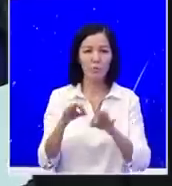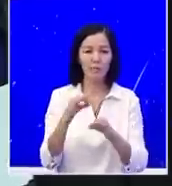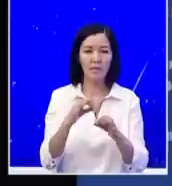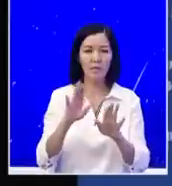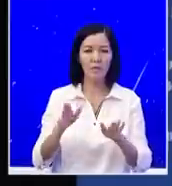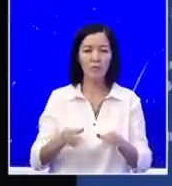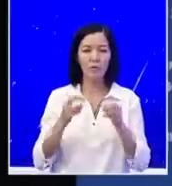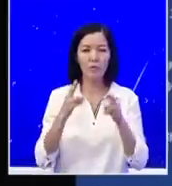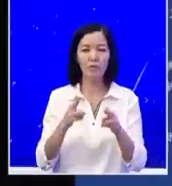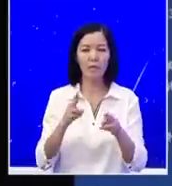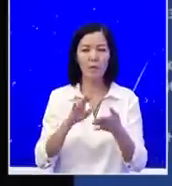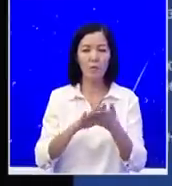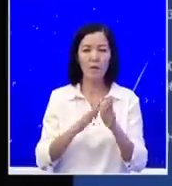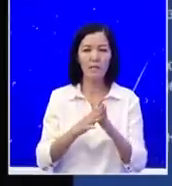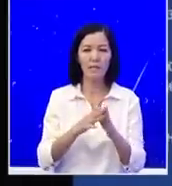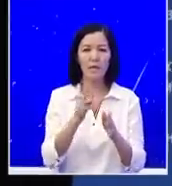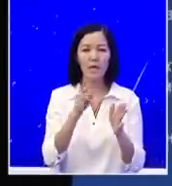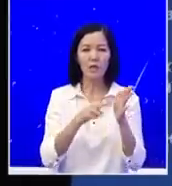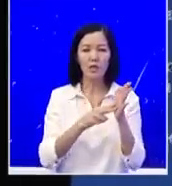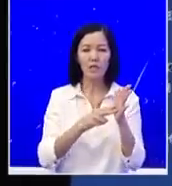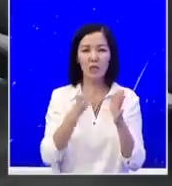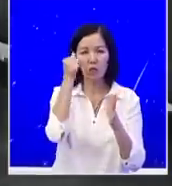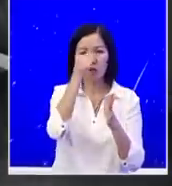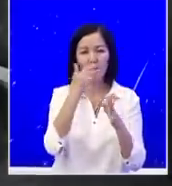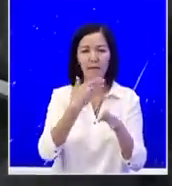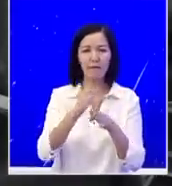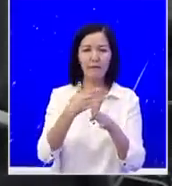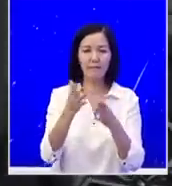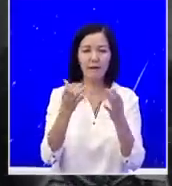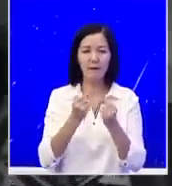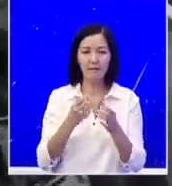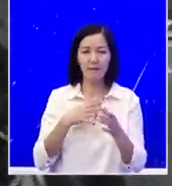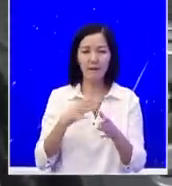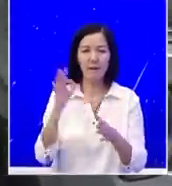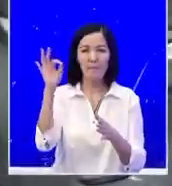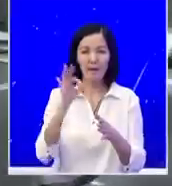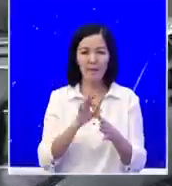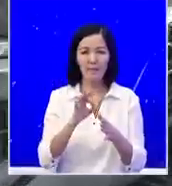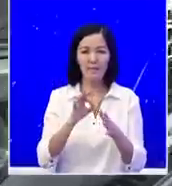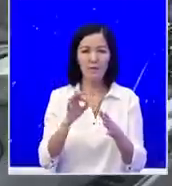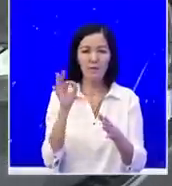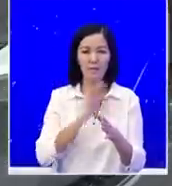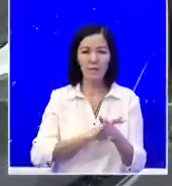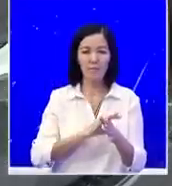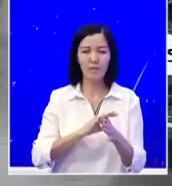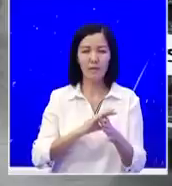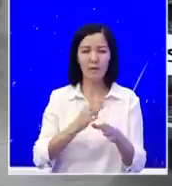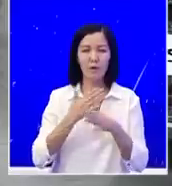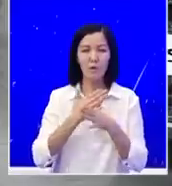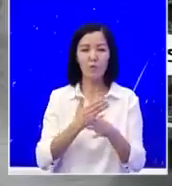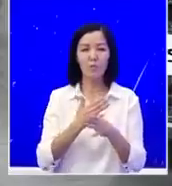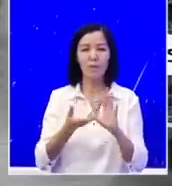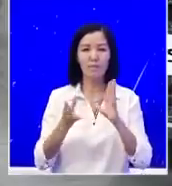төтенше жағдай мерзімінде 7 жылға несие рәсімдеді. Бұл жолы Игорь үшін пайыздық үстемақы да тиімді. Субсидиясын